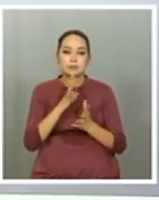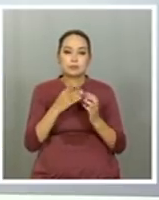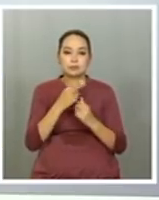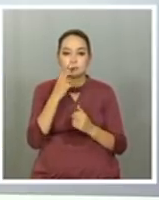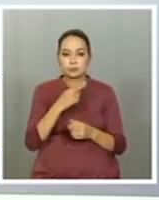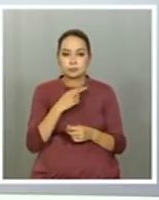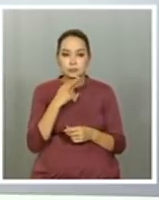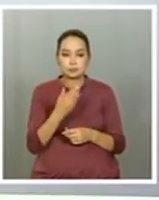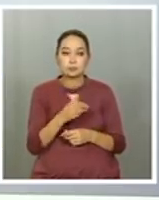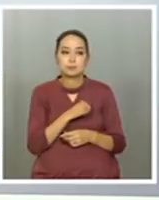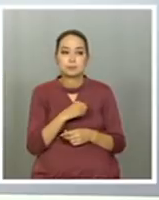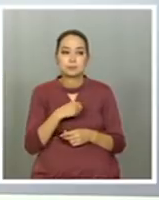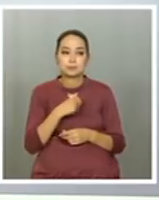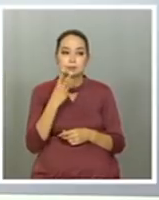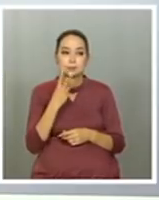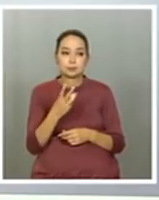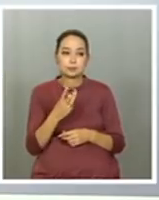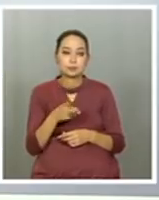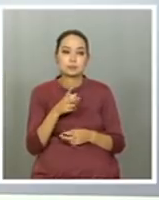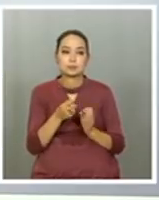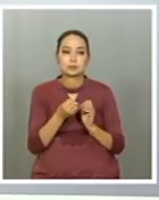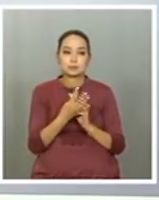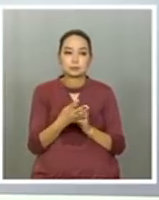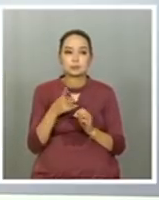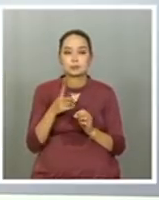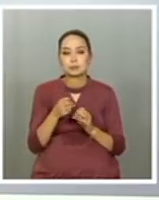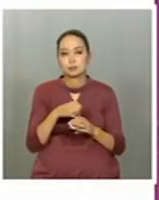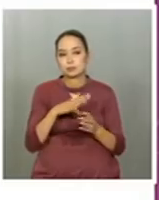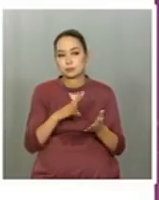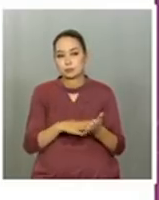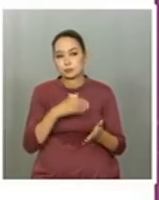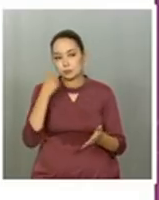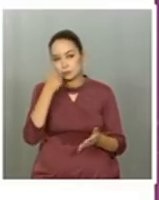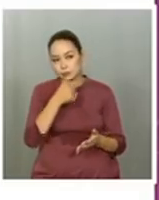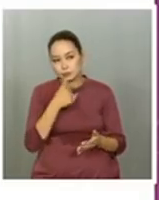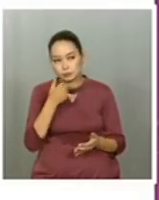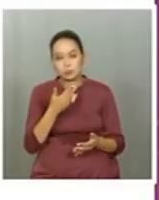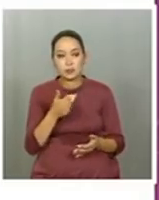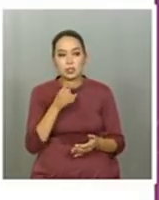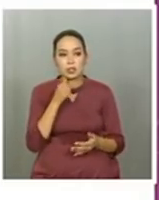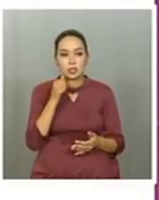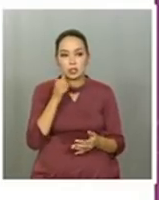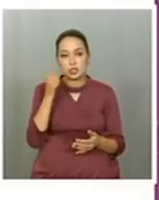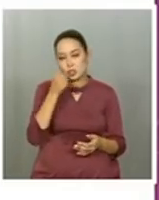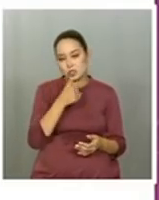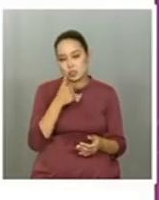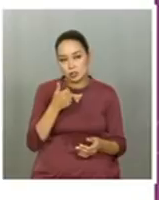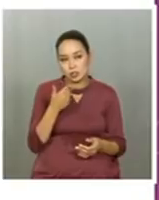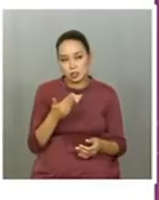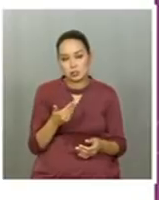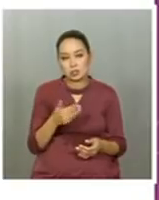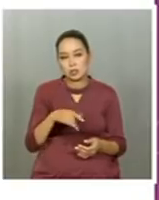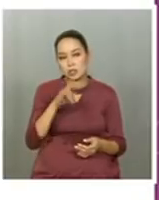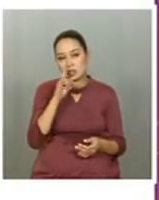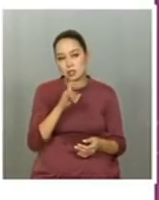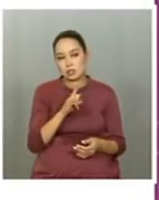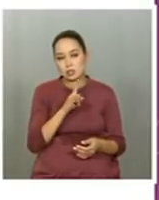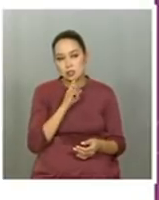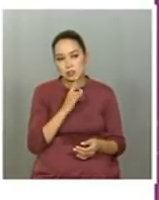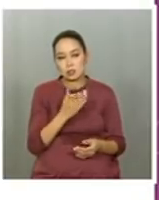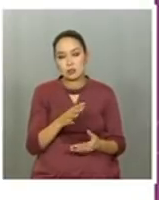отырғандай 2014 жылдан 2019 жылдарға дейін, яғни былтырғы жылдары Қазақстанның жалпы ішкі